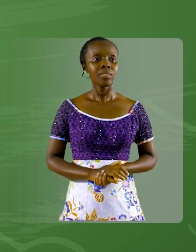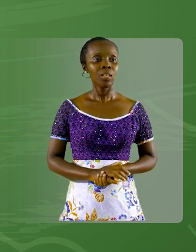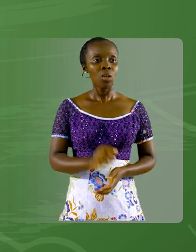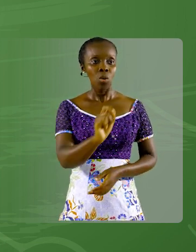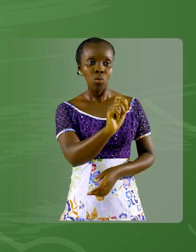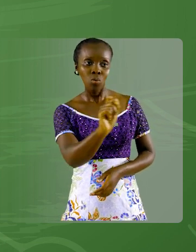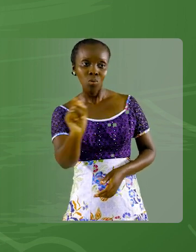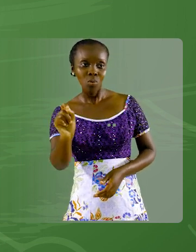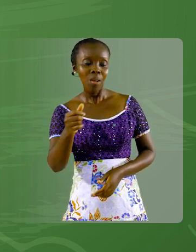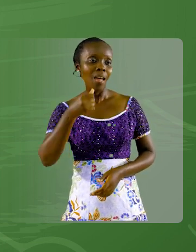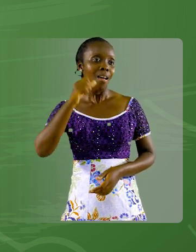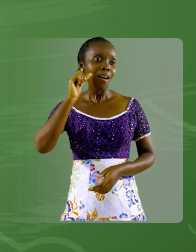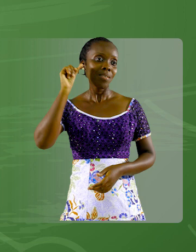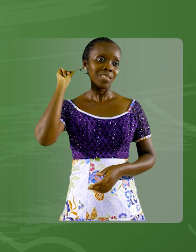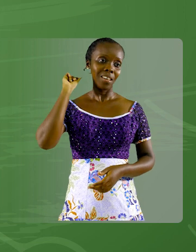avant-hier.